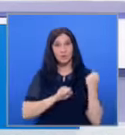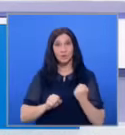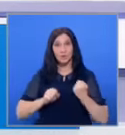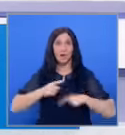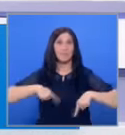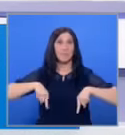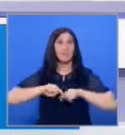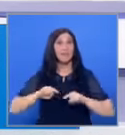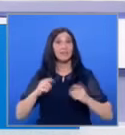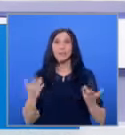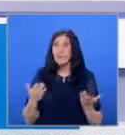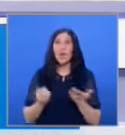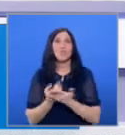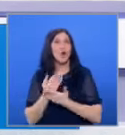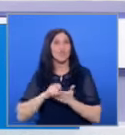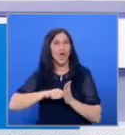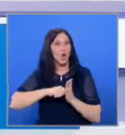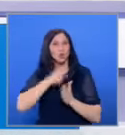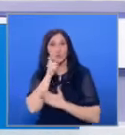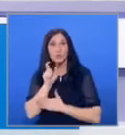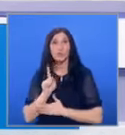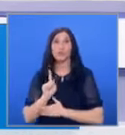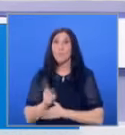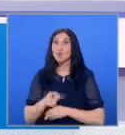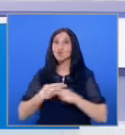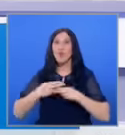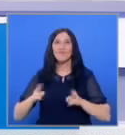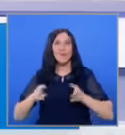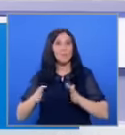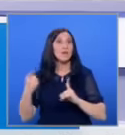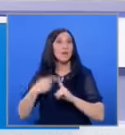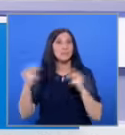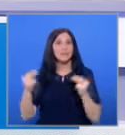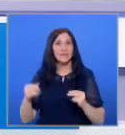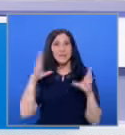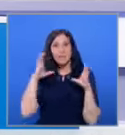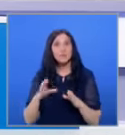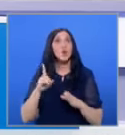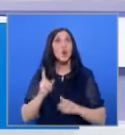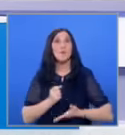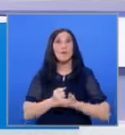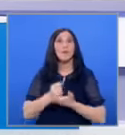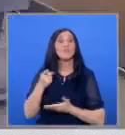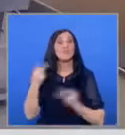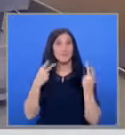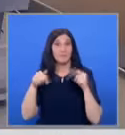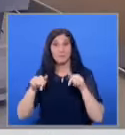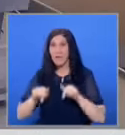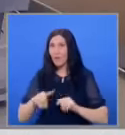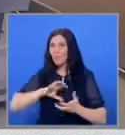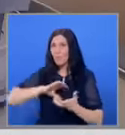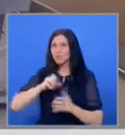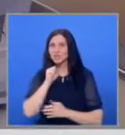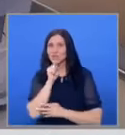Конституционен кабинет ли е новата ключова дума, която може да отвори пътя към сформиране на правителство и с кой мандат? Това ще научим сега от политическите